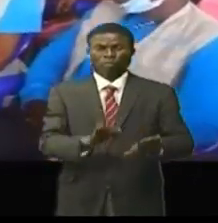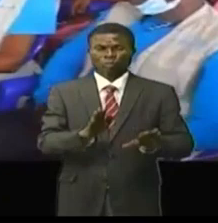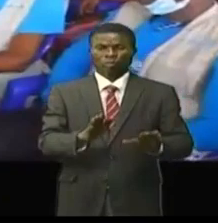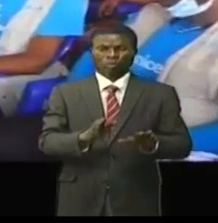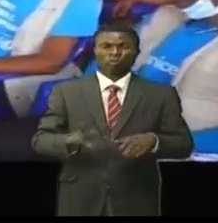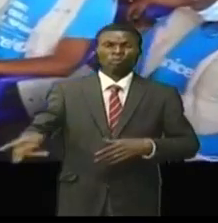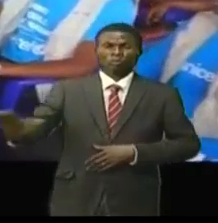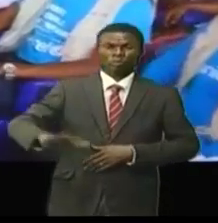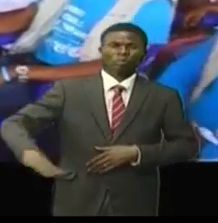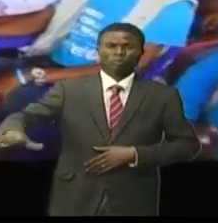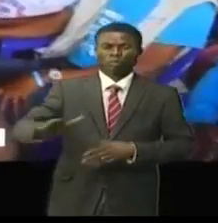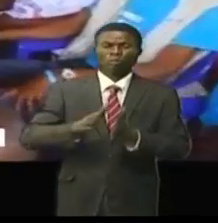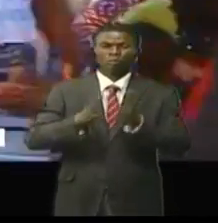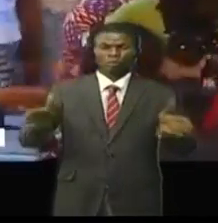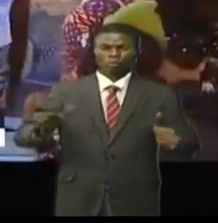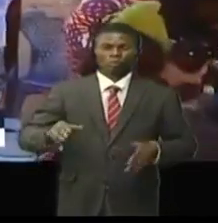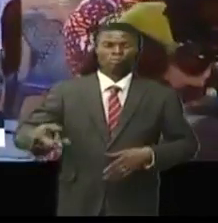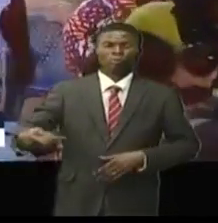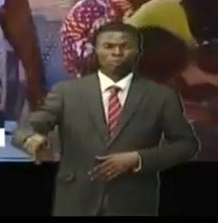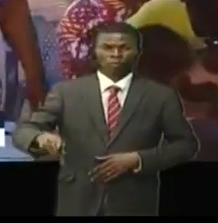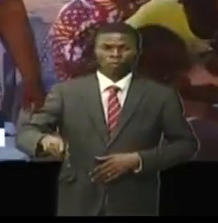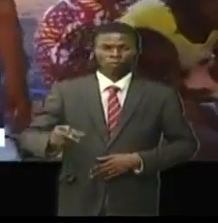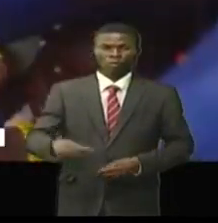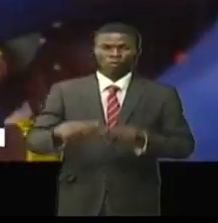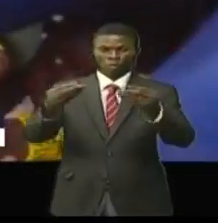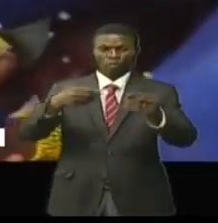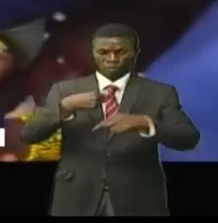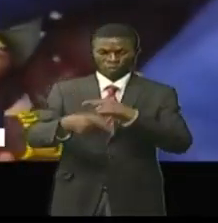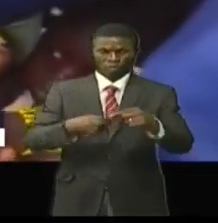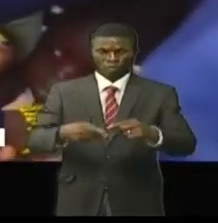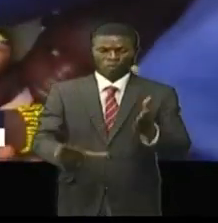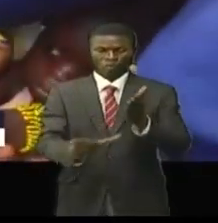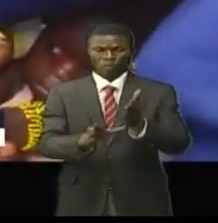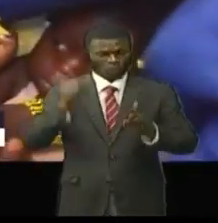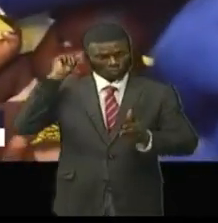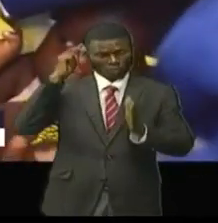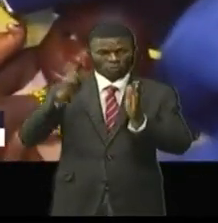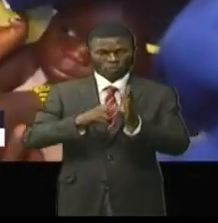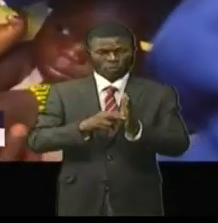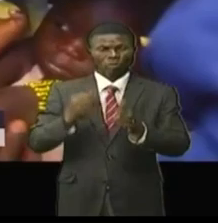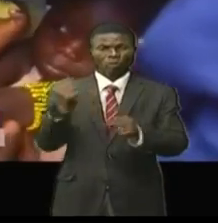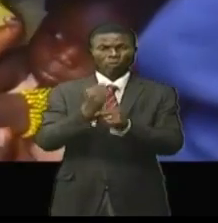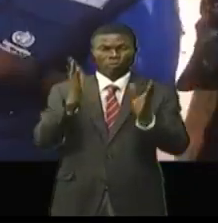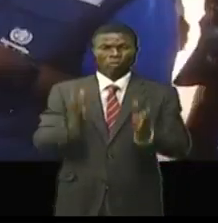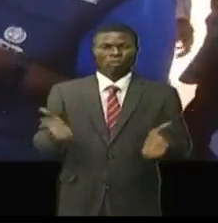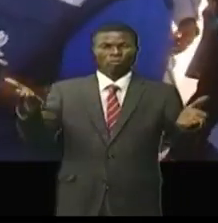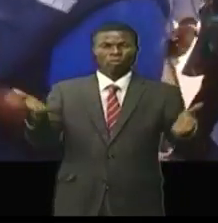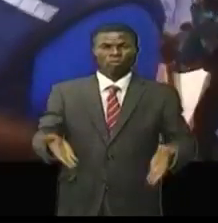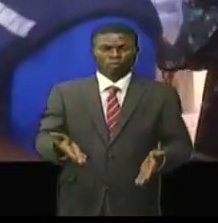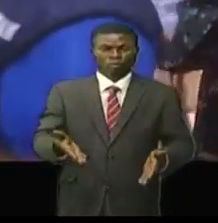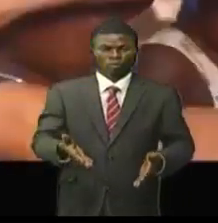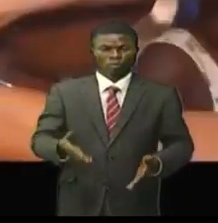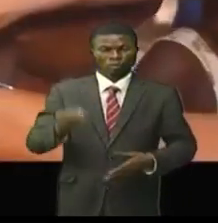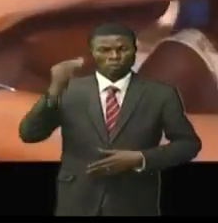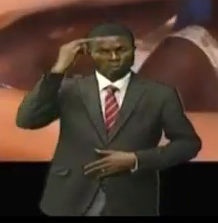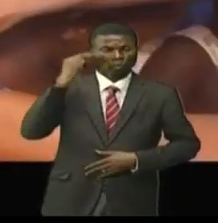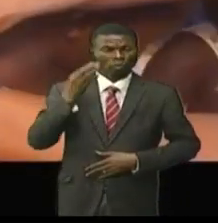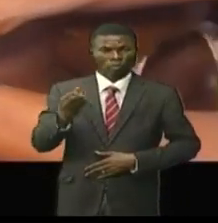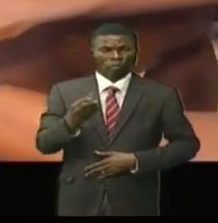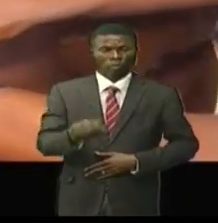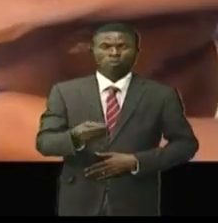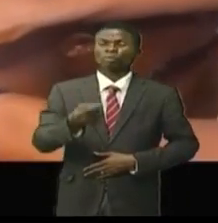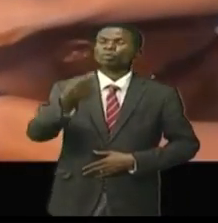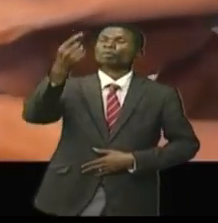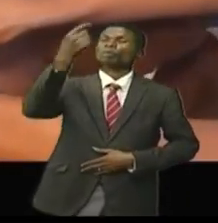de l'étendue de la province du Bas-Ouélé. Et pour donner le go, les vice-gouverneurs ainsi que les personnalités présentes administrent une dose de 2 gouttes